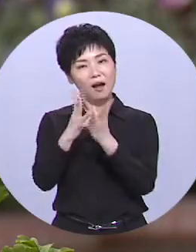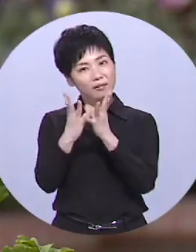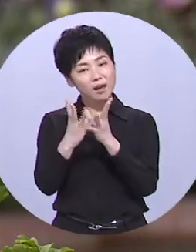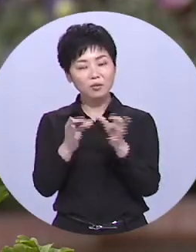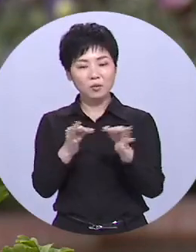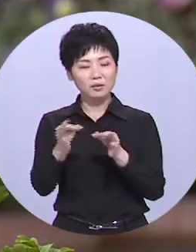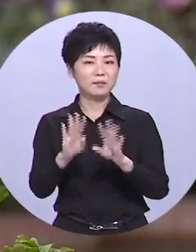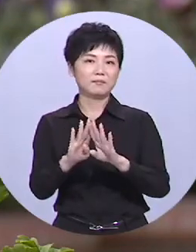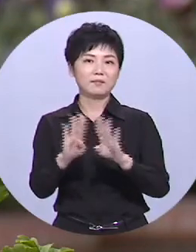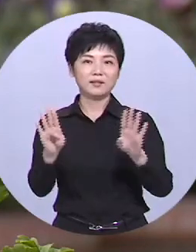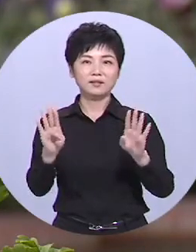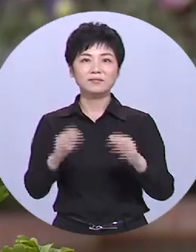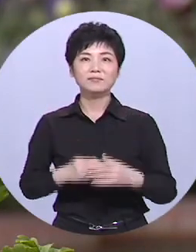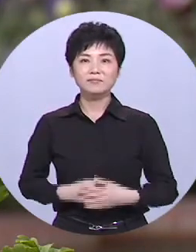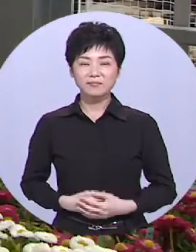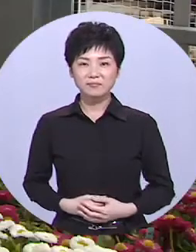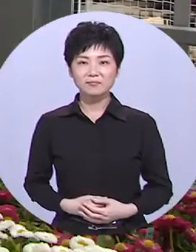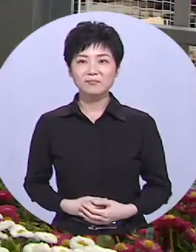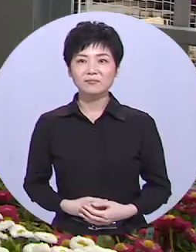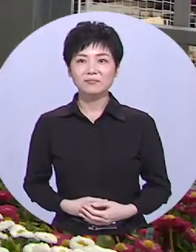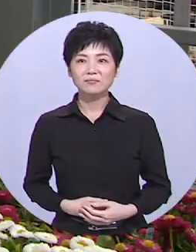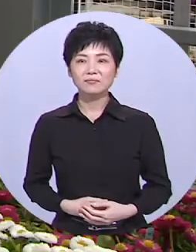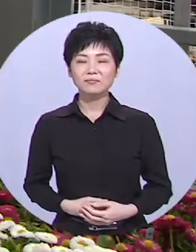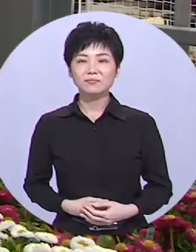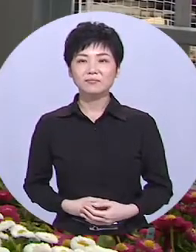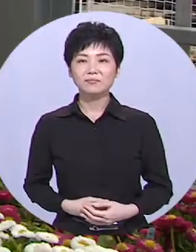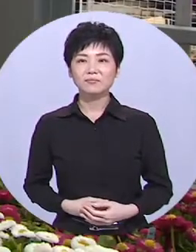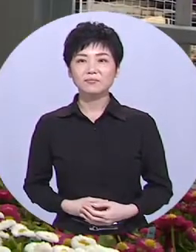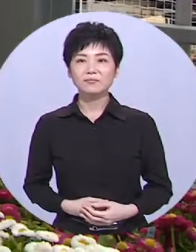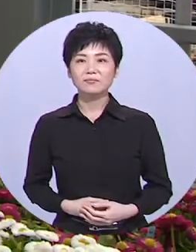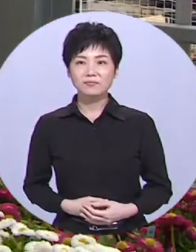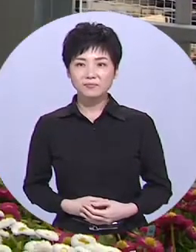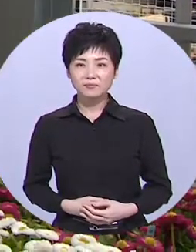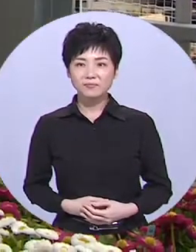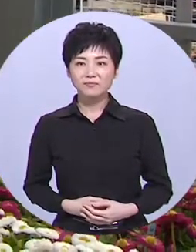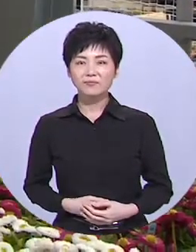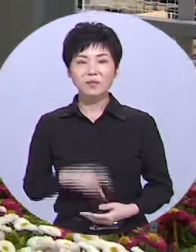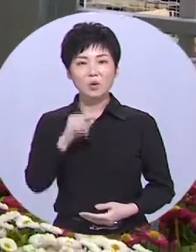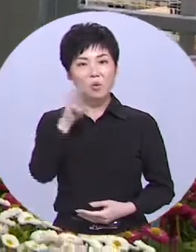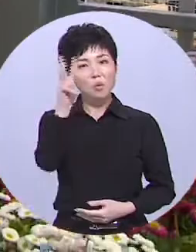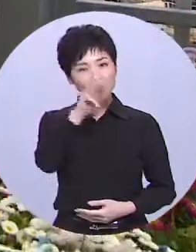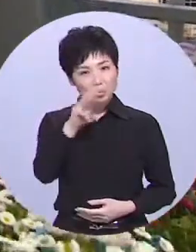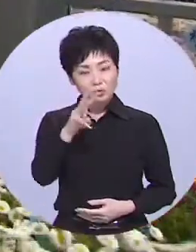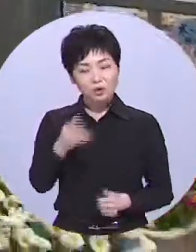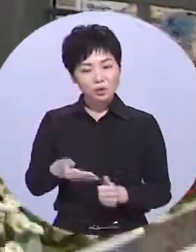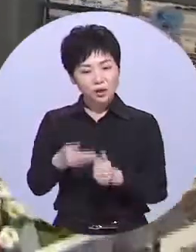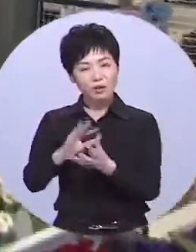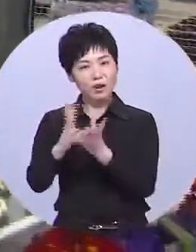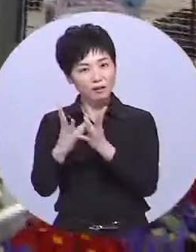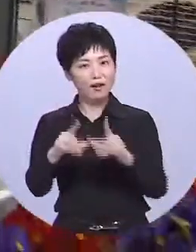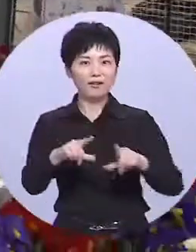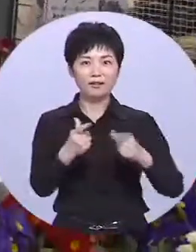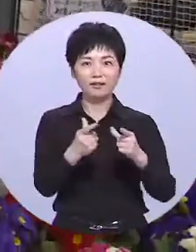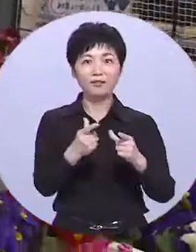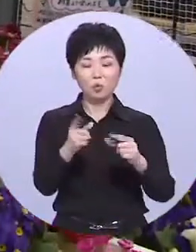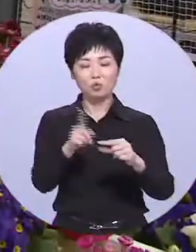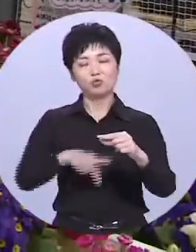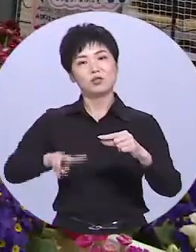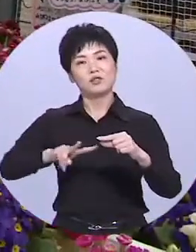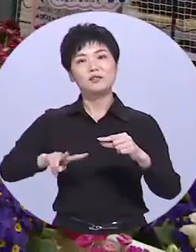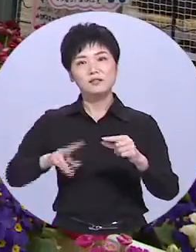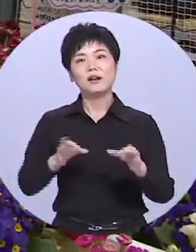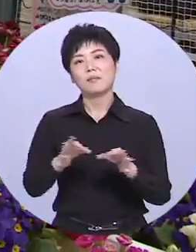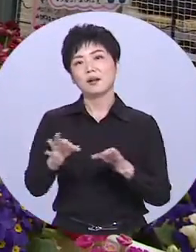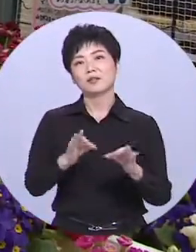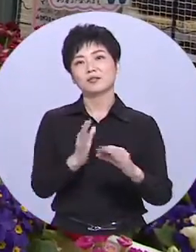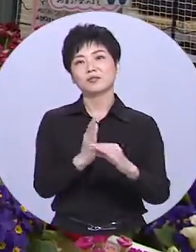珍しい産地直売所として始まりました。鴻巣市で作られた花や観葉植物などの園芸